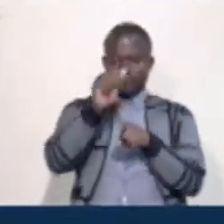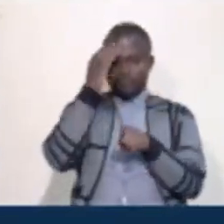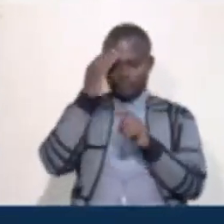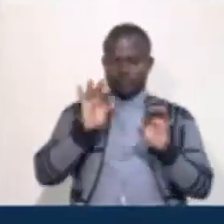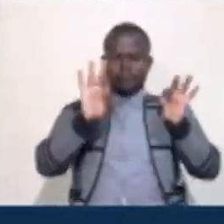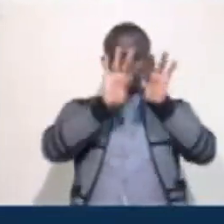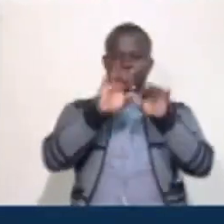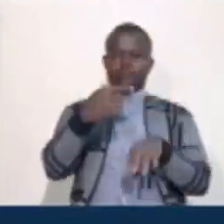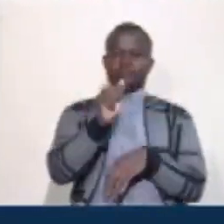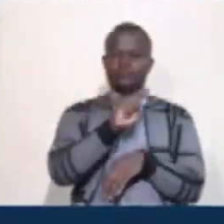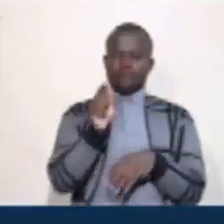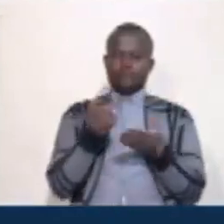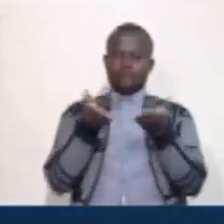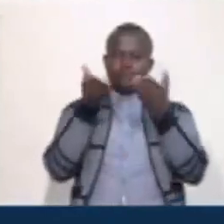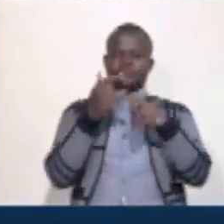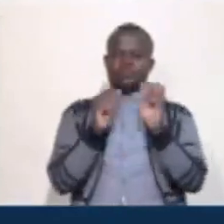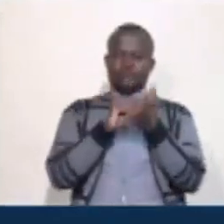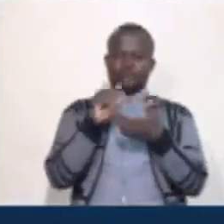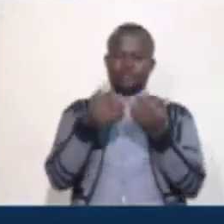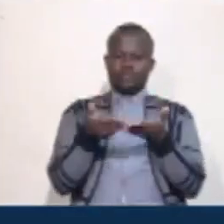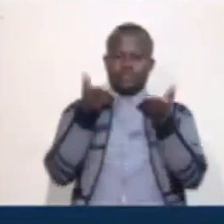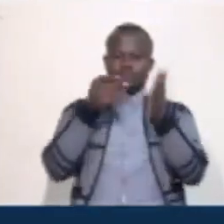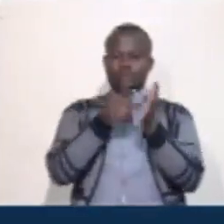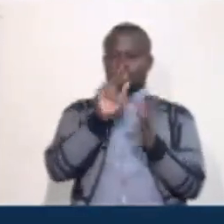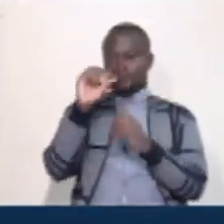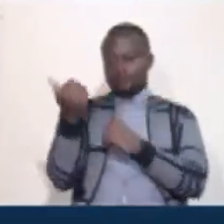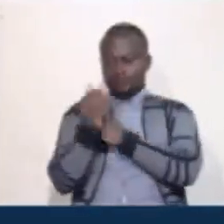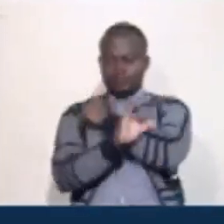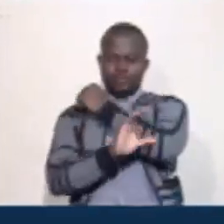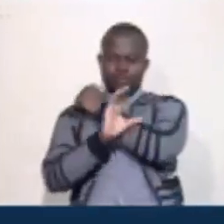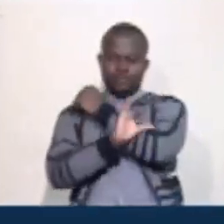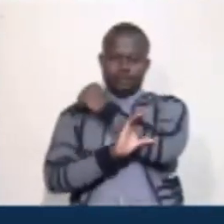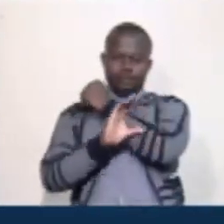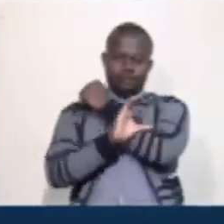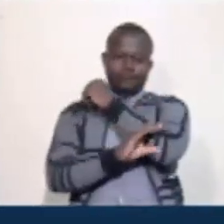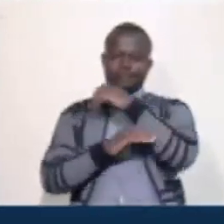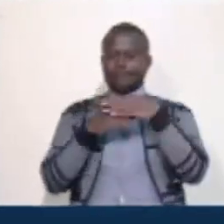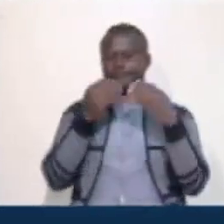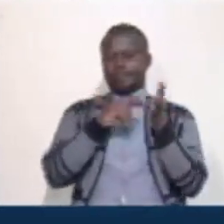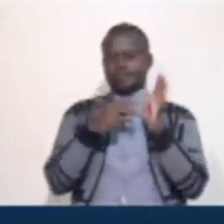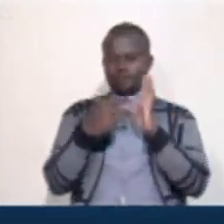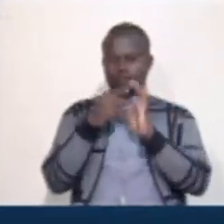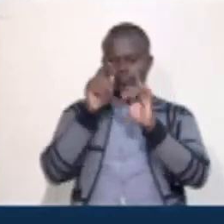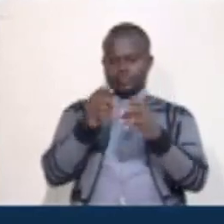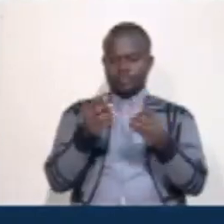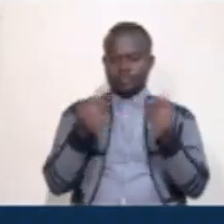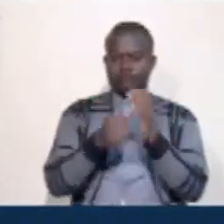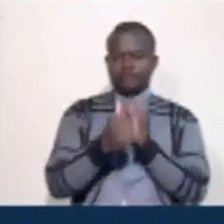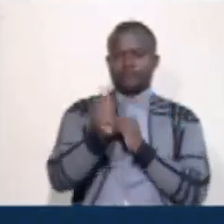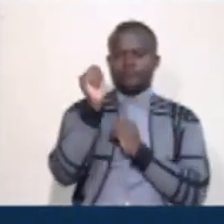bya gazi birazamuka kandi bikazamuka tuyigura hanze. Uyu mushinga rero uje gukemura icyo